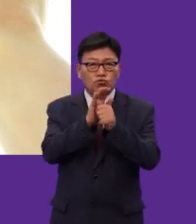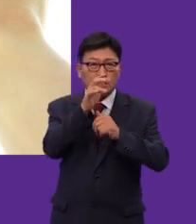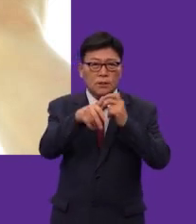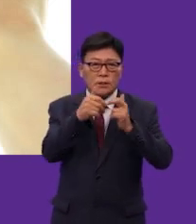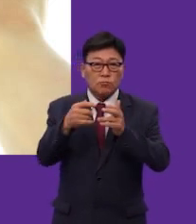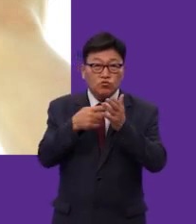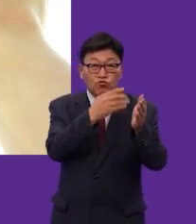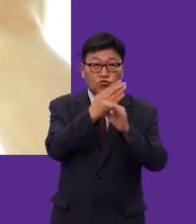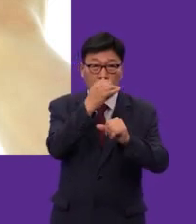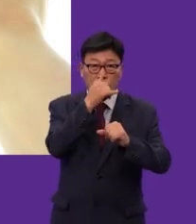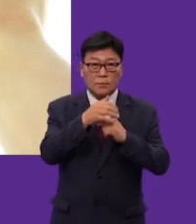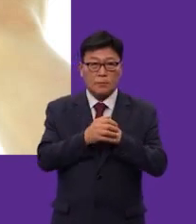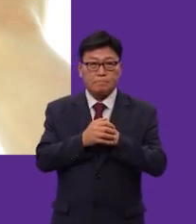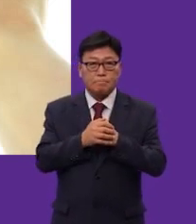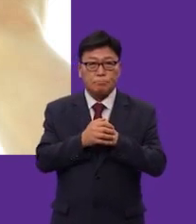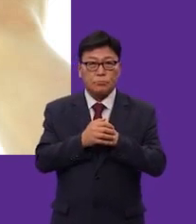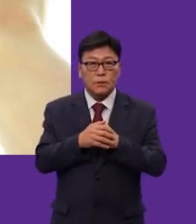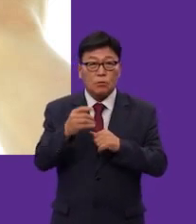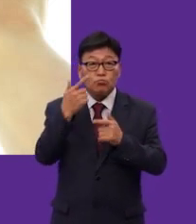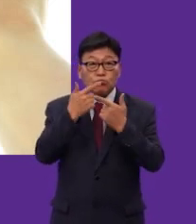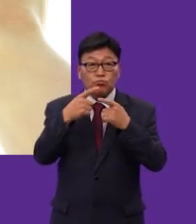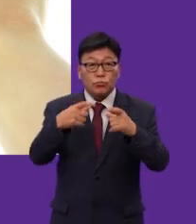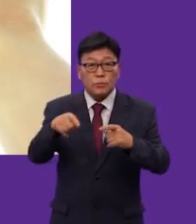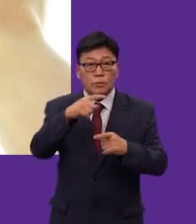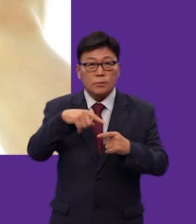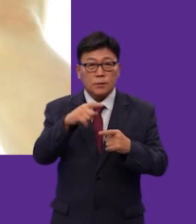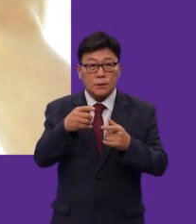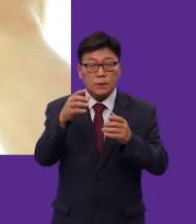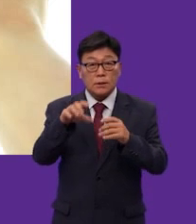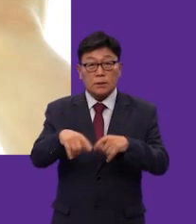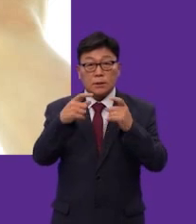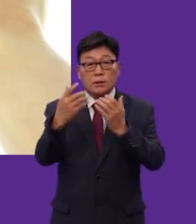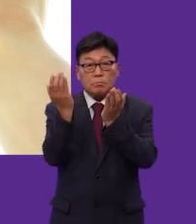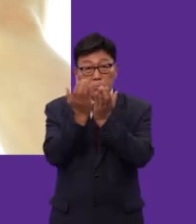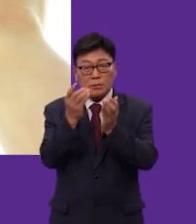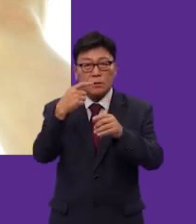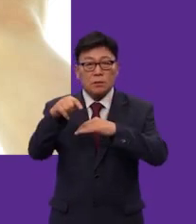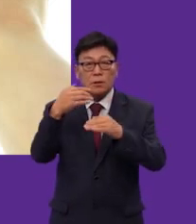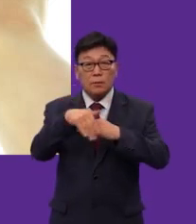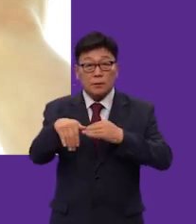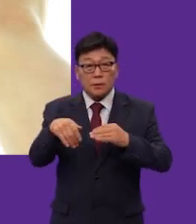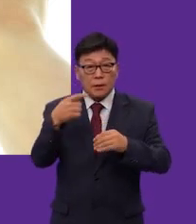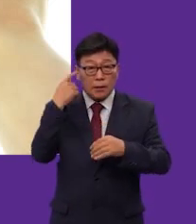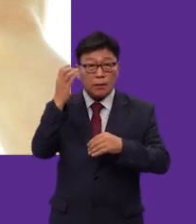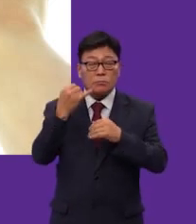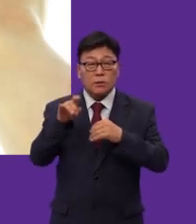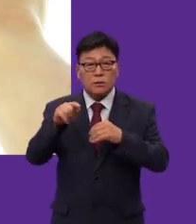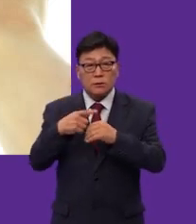지원 사업을 추진하고 있습니다. 부산에서도 지역 맞춤형 정책 개발을 위해서 LH의